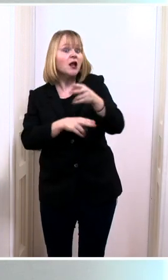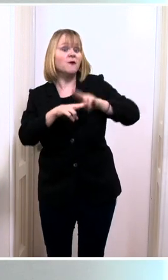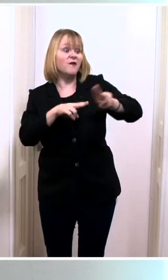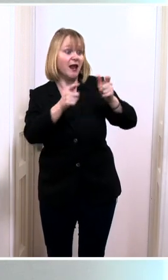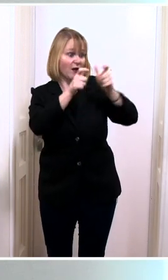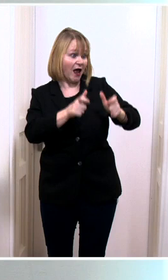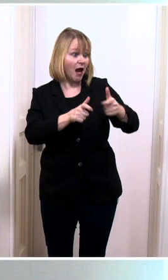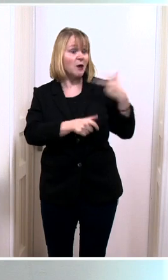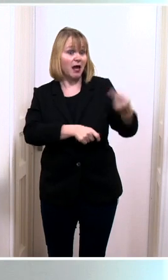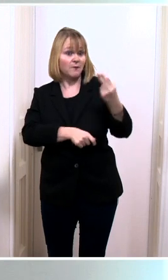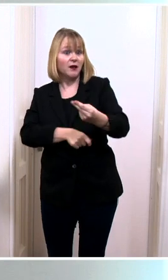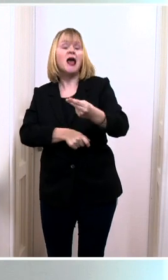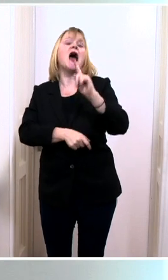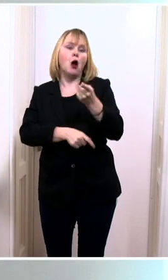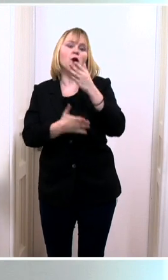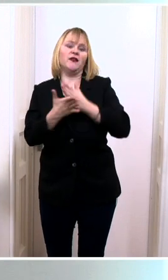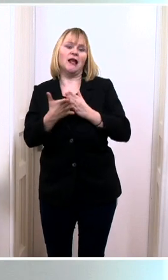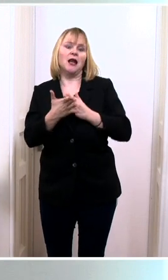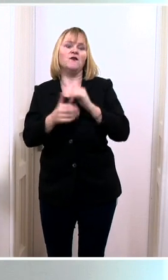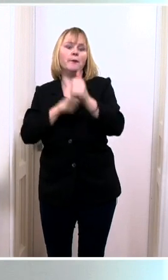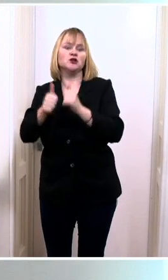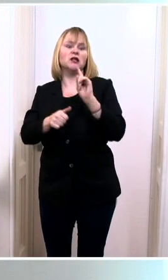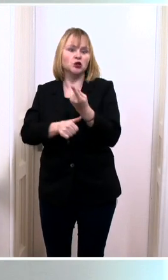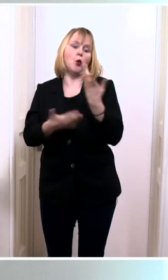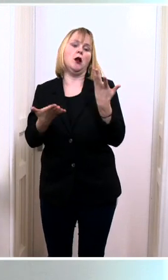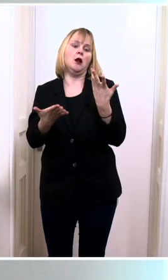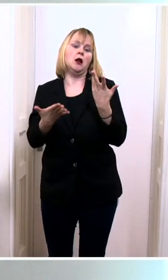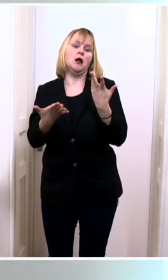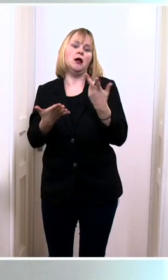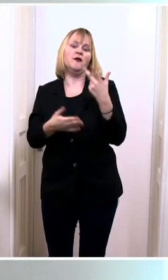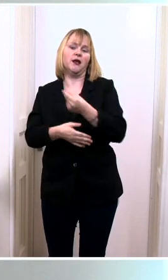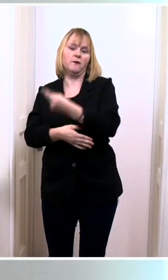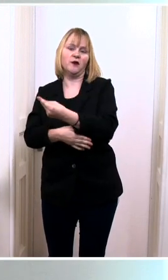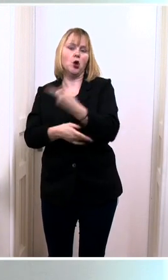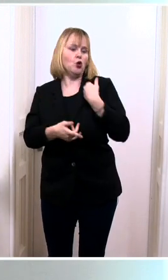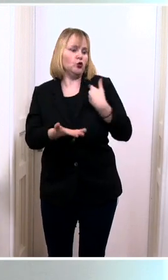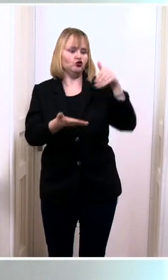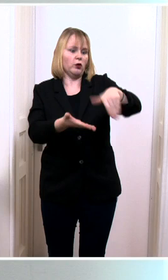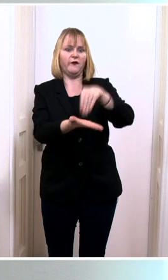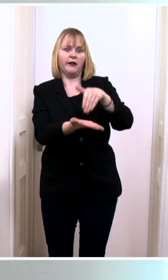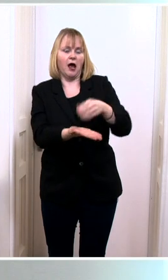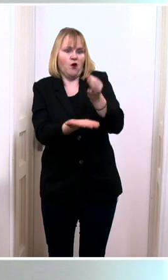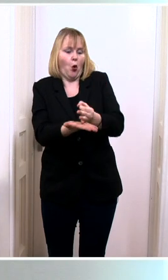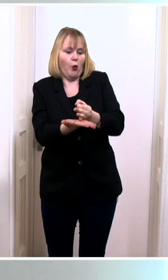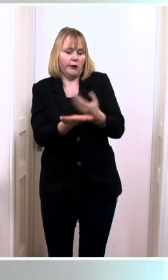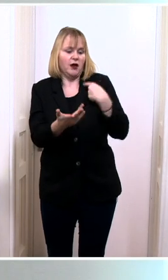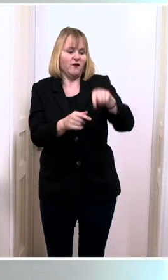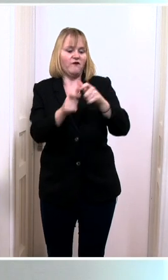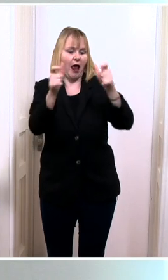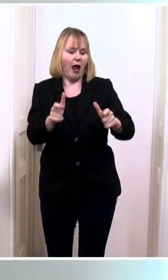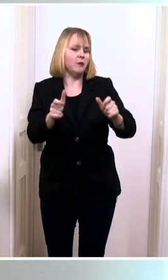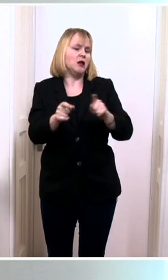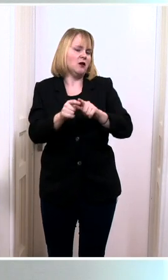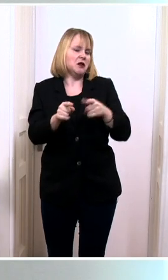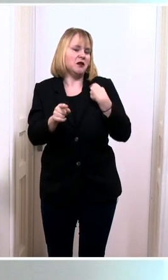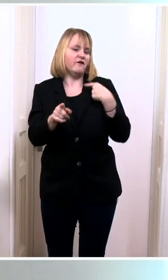zumindest einen Teil des Personals gerade vor Ort mitimpfen. Weil wenn man schon vor Ort ist, dann macht man das gerade im selben Aufwasch. Und